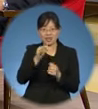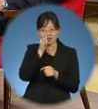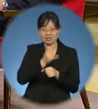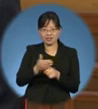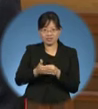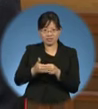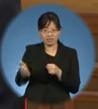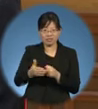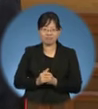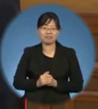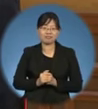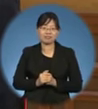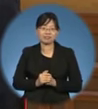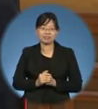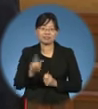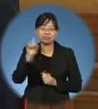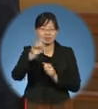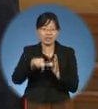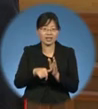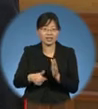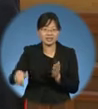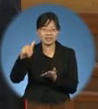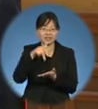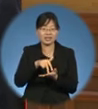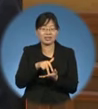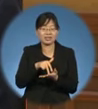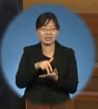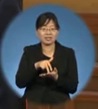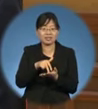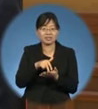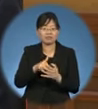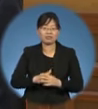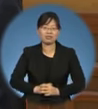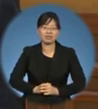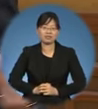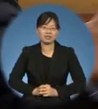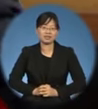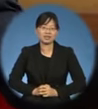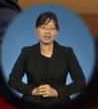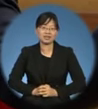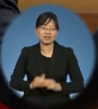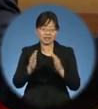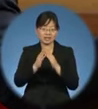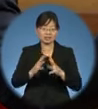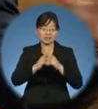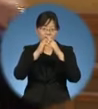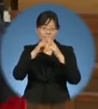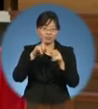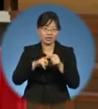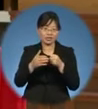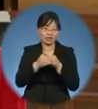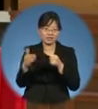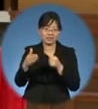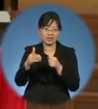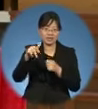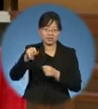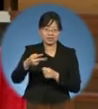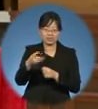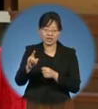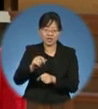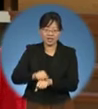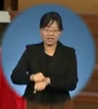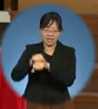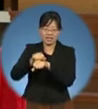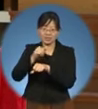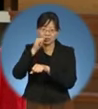당연하죠. 어떨 때는 일어나가지고 거기 이제 그 집 지으려고 축대 쌓아놓고 막 이런 데